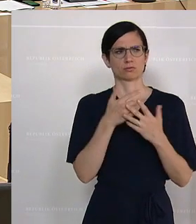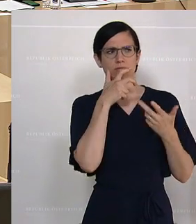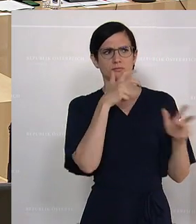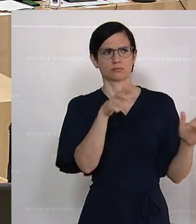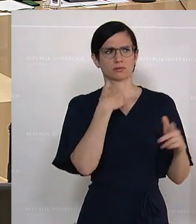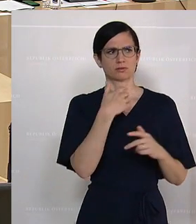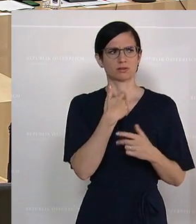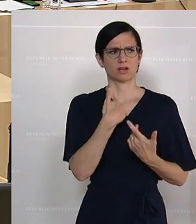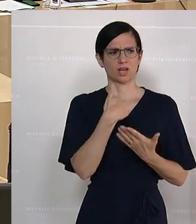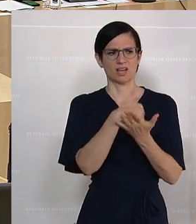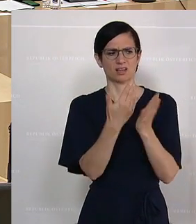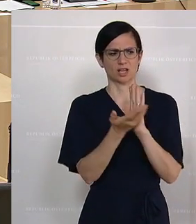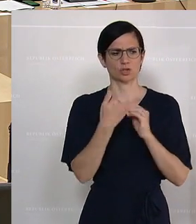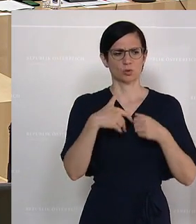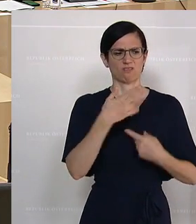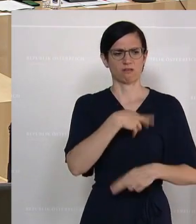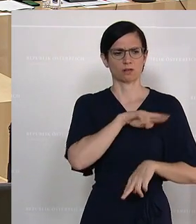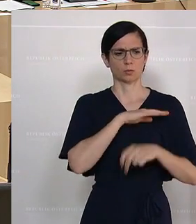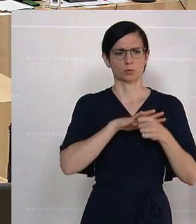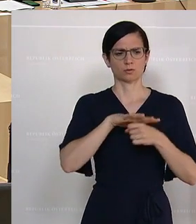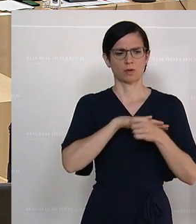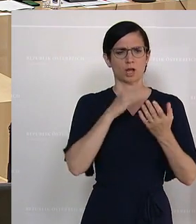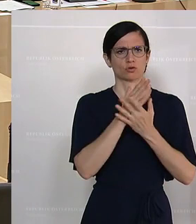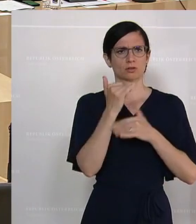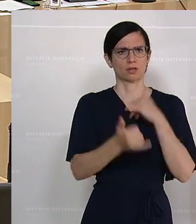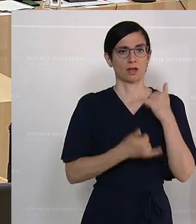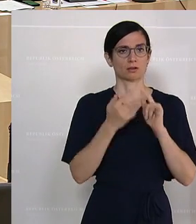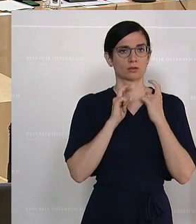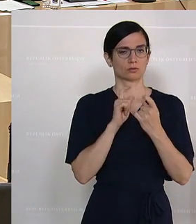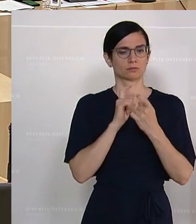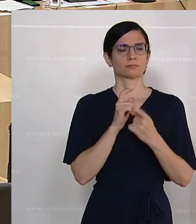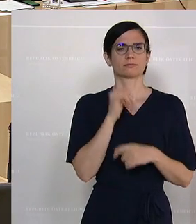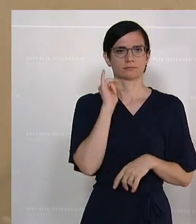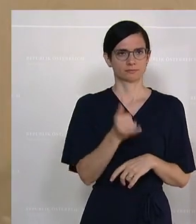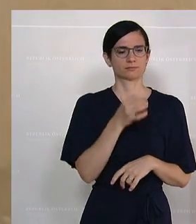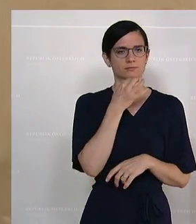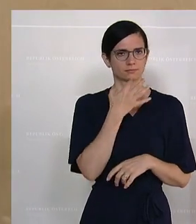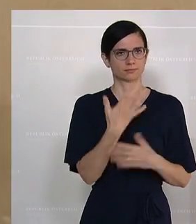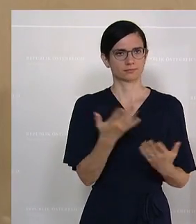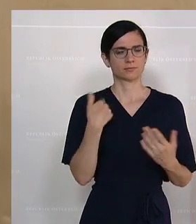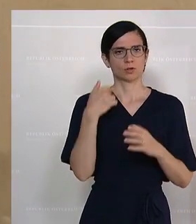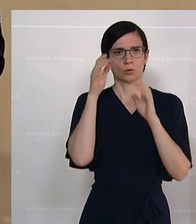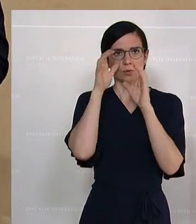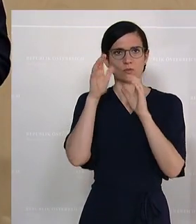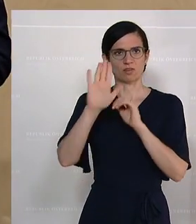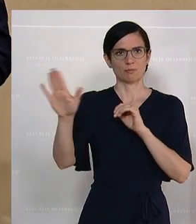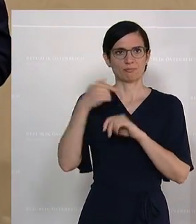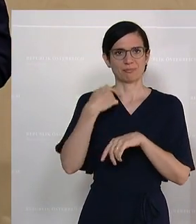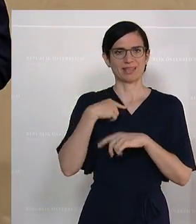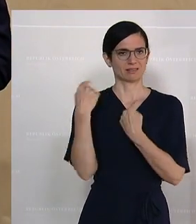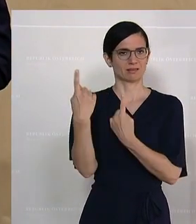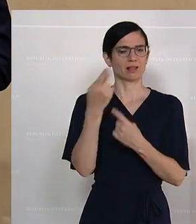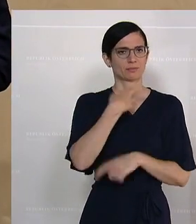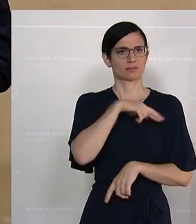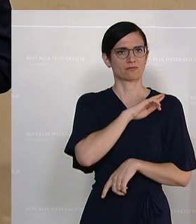ressortzuständigkeit und dass das seit vielen jahren diskutiert wird das ist richtig ich kann diese vermehren der ressortzuständigkeit erinnern